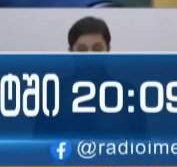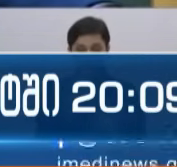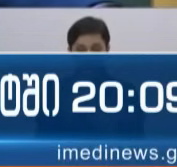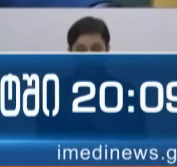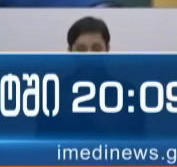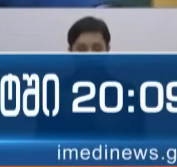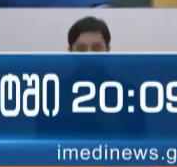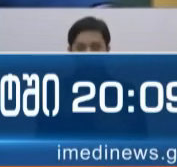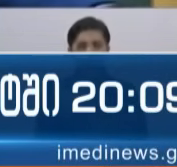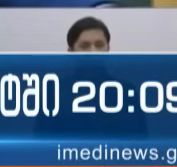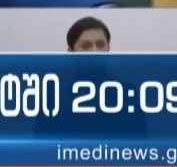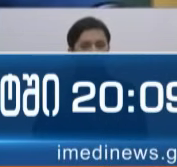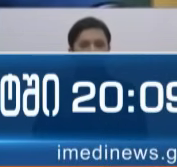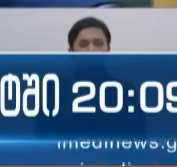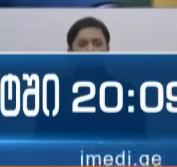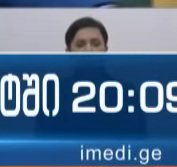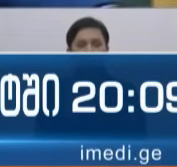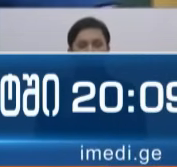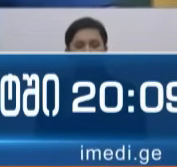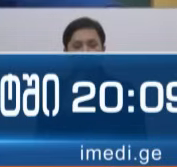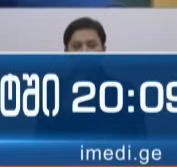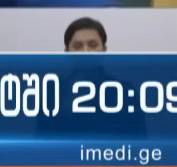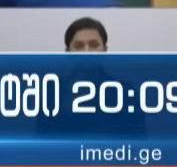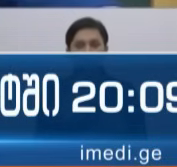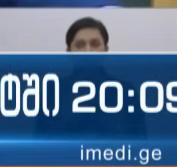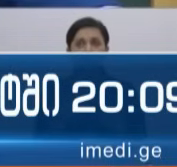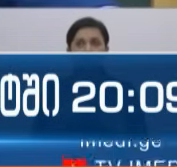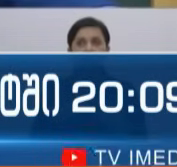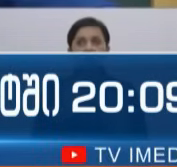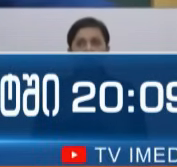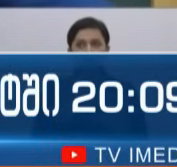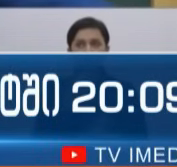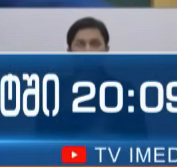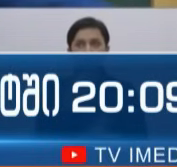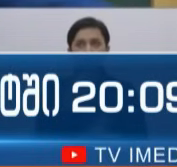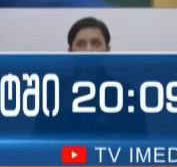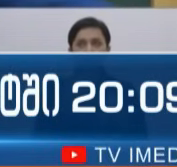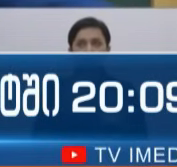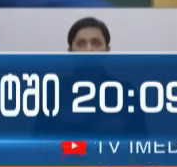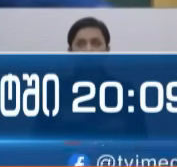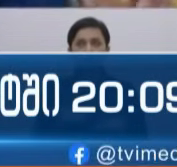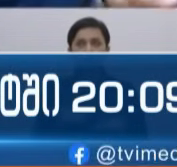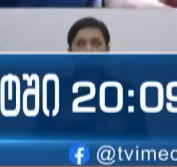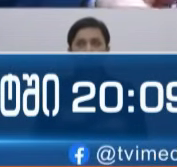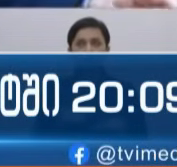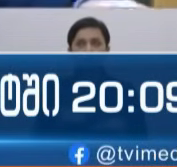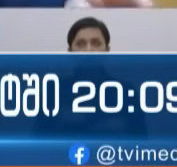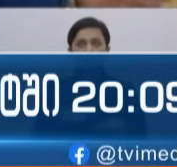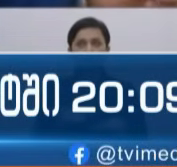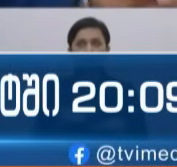დანახულიდან გამომდინარე მე არ მგონია რომ ვინმეს ეჭვი გაუჩნდეს იმასთან დაკავშირებით რომ ასეთივე იქნება გადაწყვეტილება